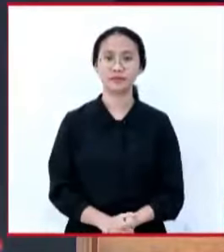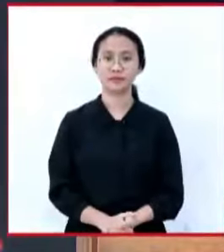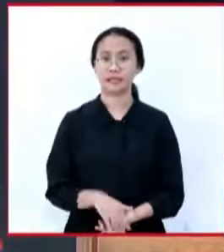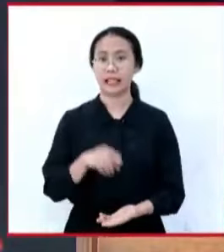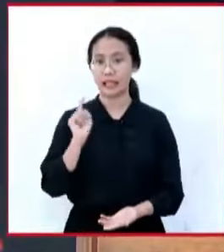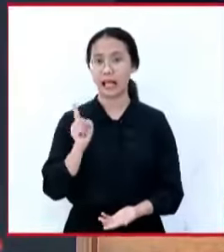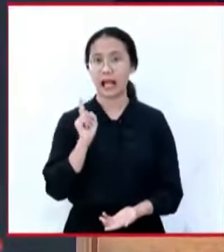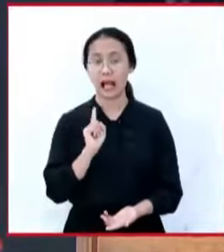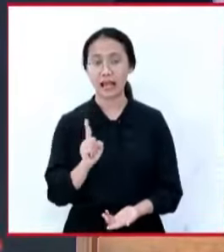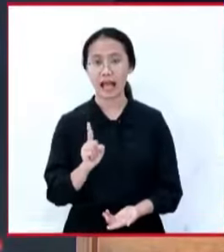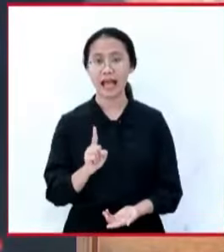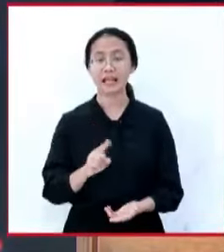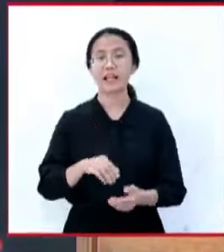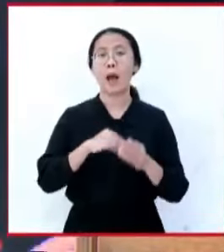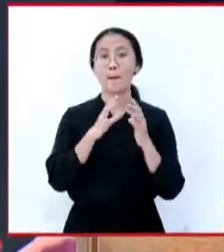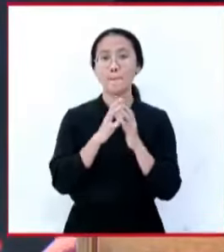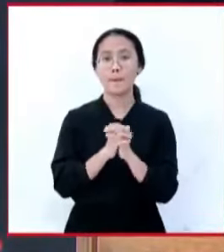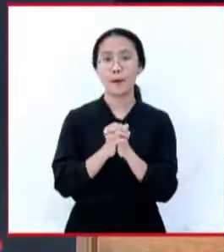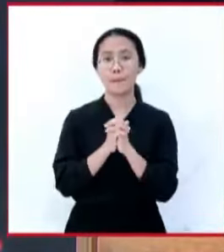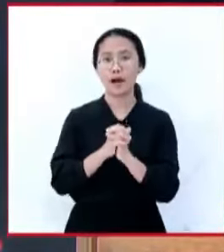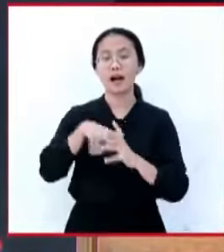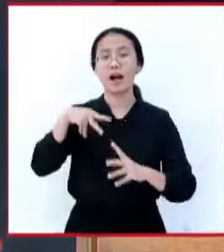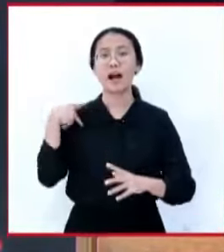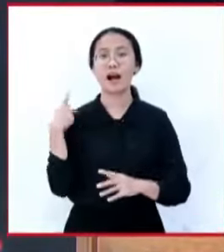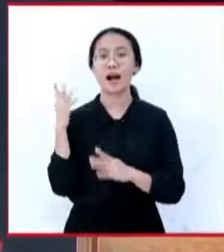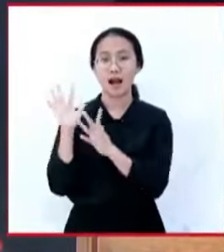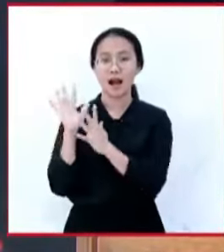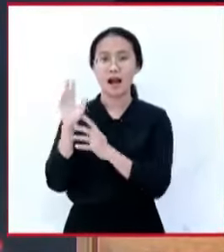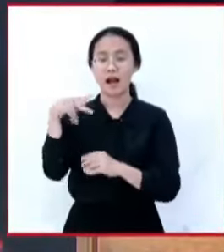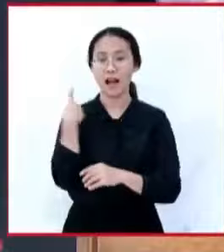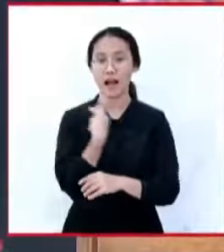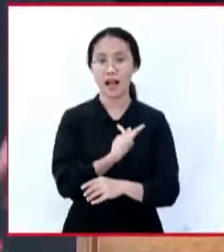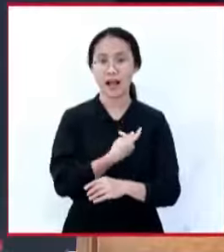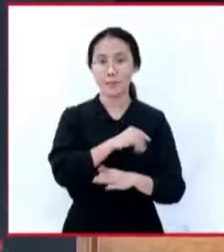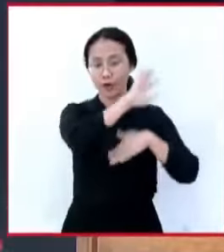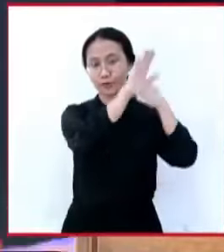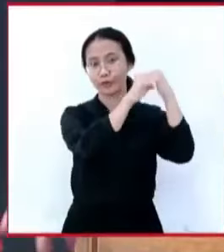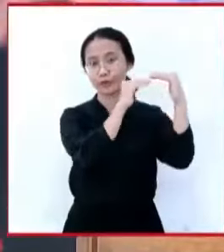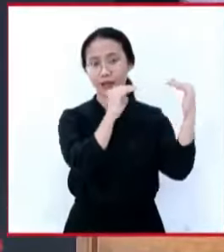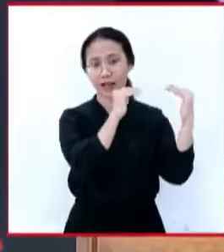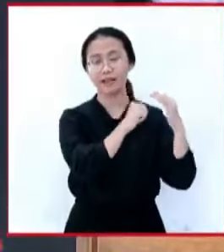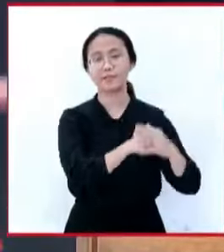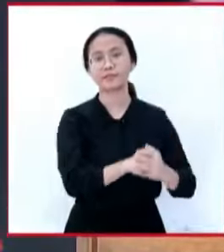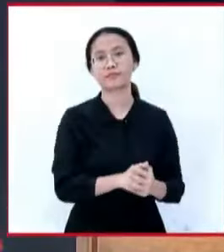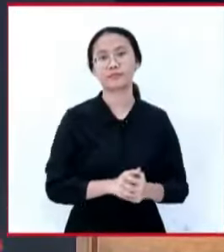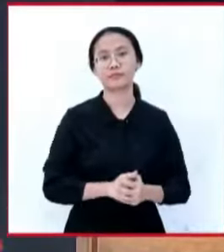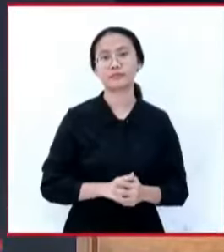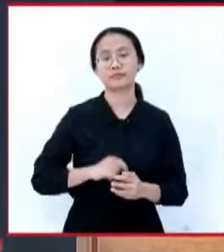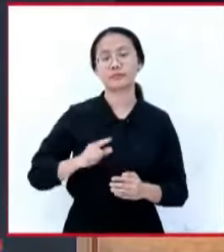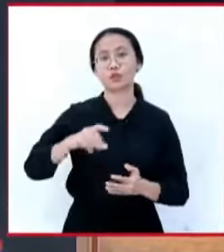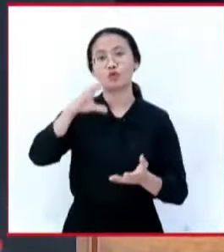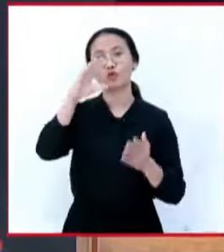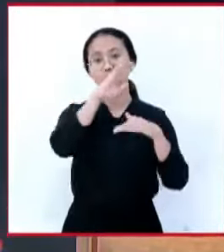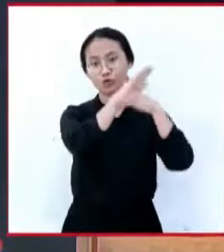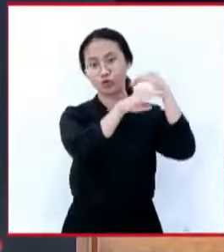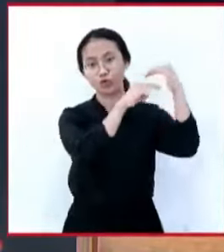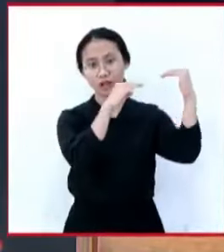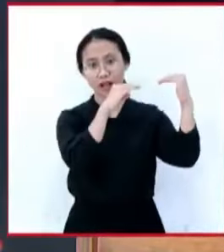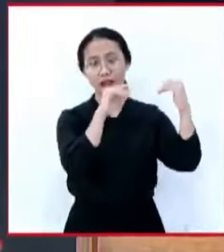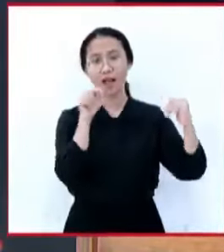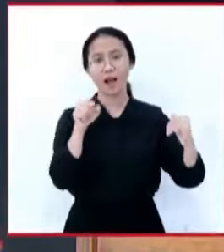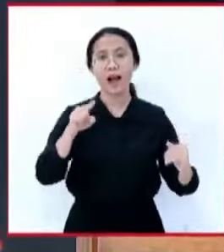bapak kami yang di surga bapak kami itu adanya di surga berarti surga itu harus ada